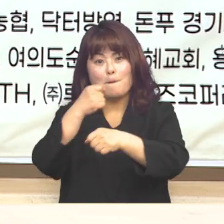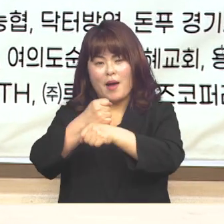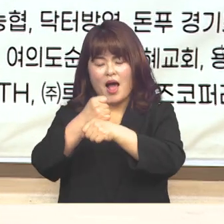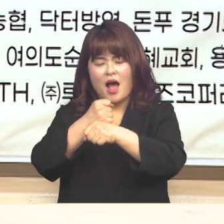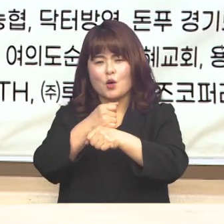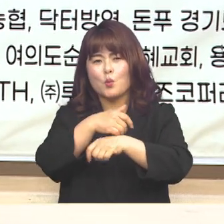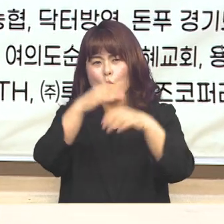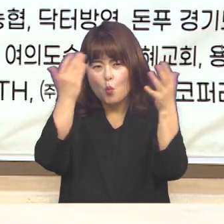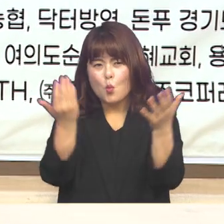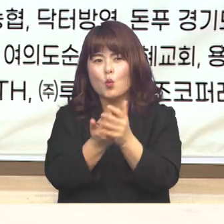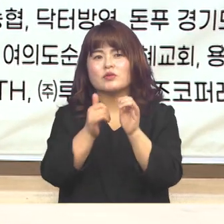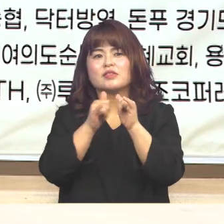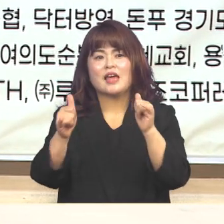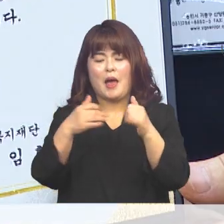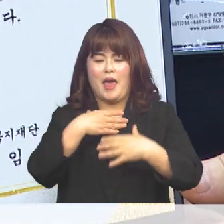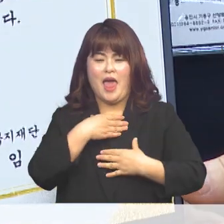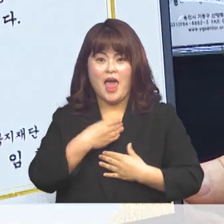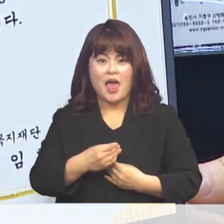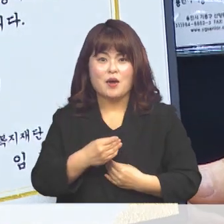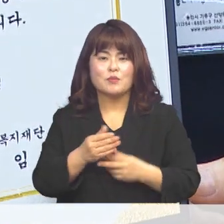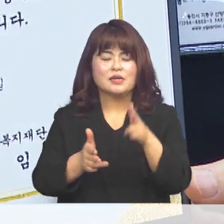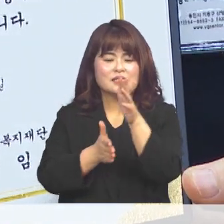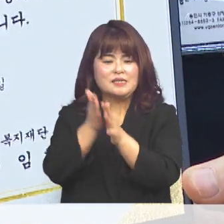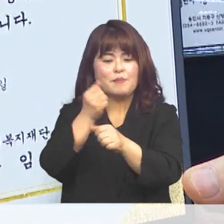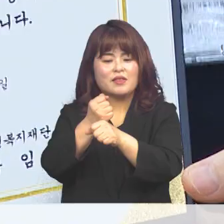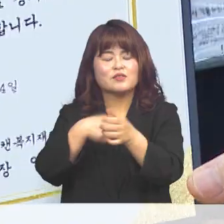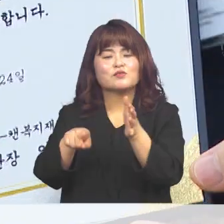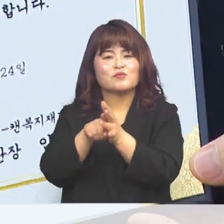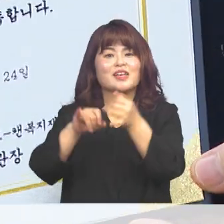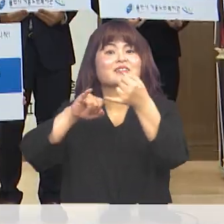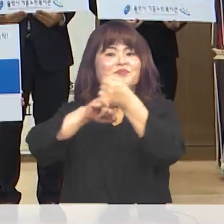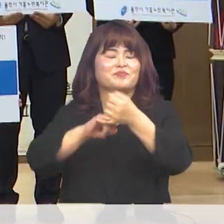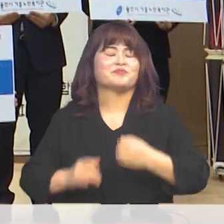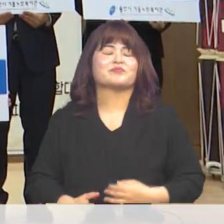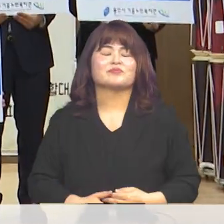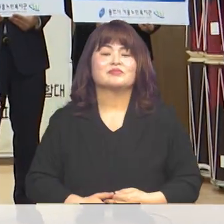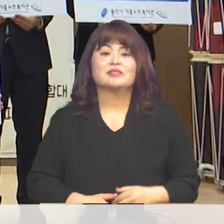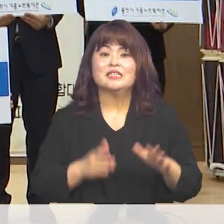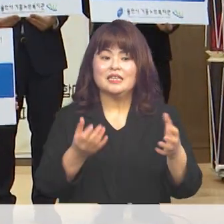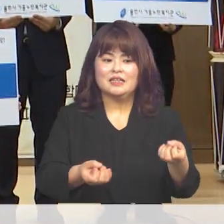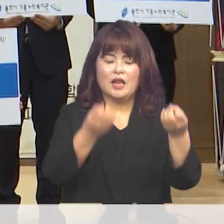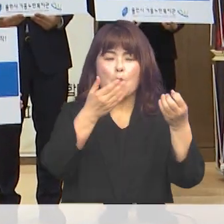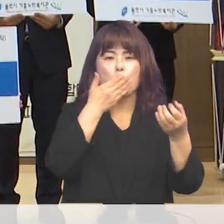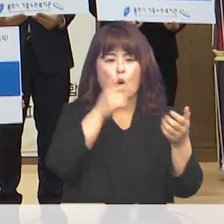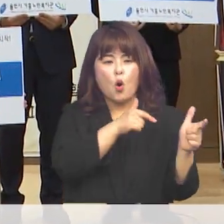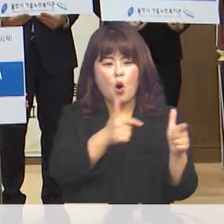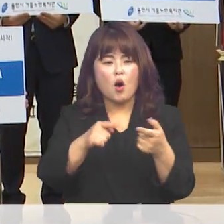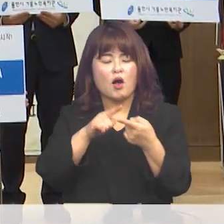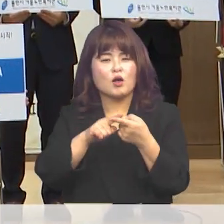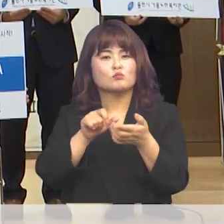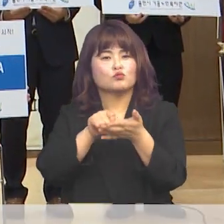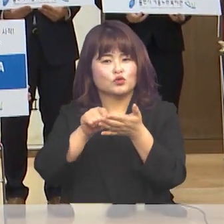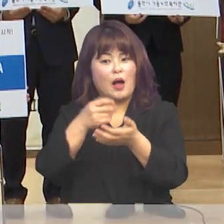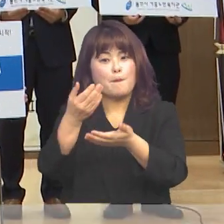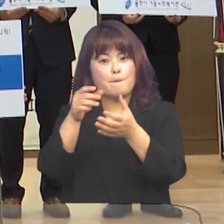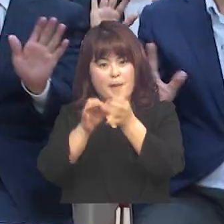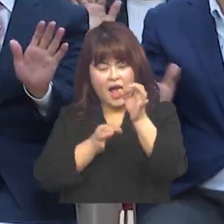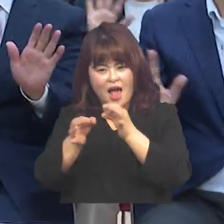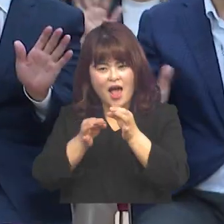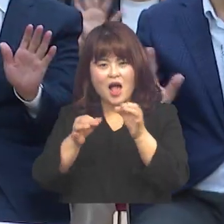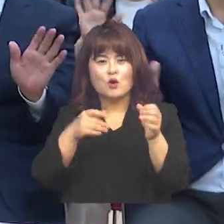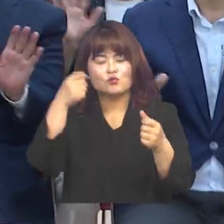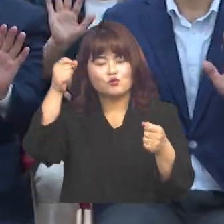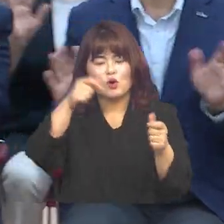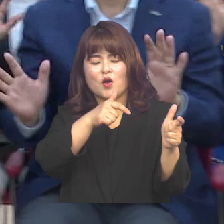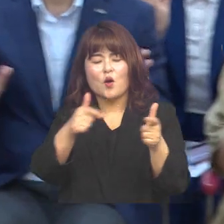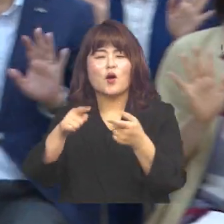프로그램을 마련해 모든 시민이 행복한 도시를 만들겠다고 말했습니다. 이날 행사에는 다양한 먹거리와 물품 바자회, 축하